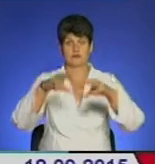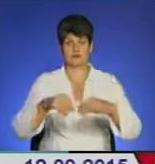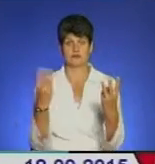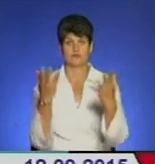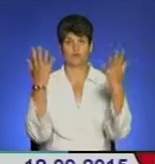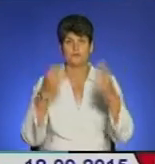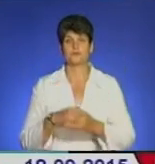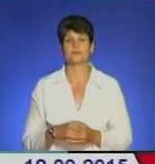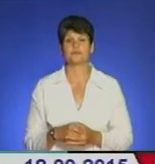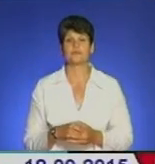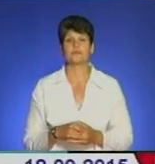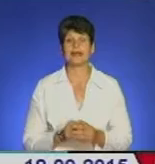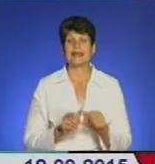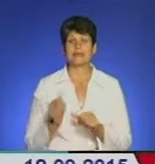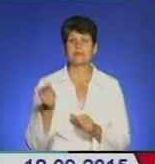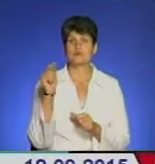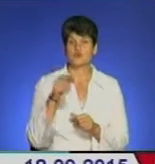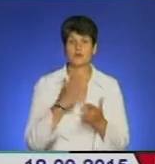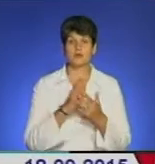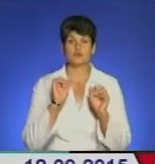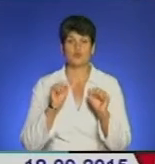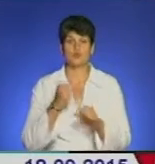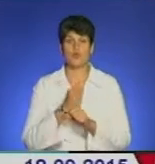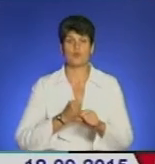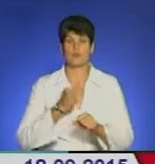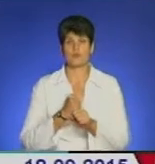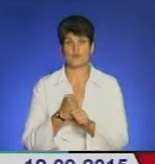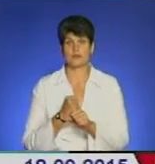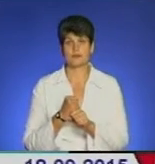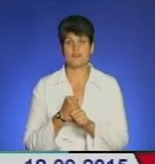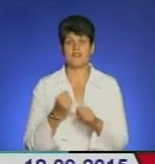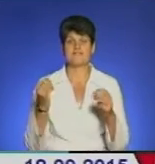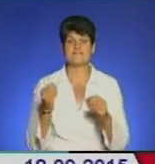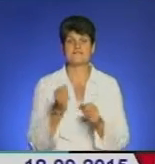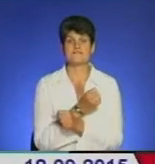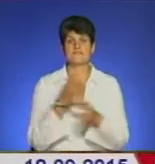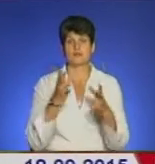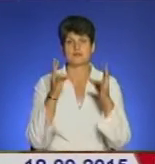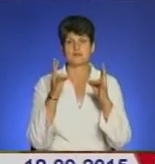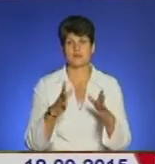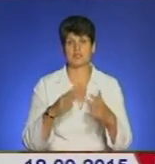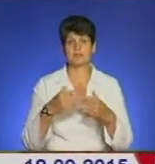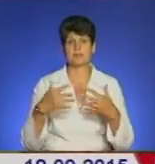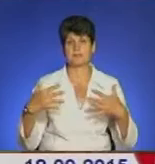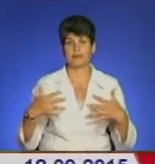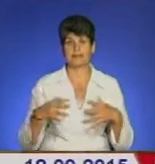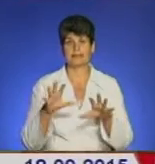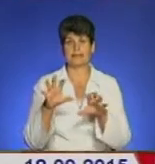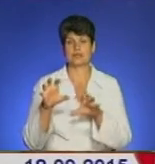відкрити вогнище. Крім цього, мають можливість попрацювати з вибухонебезпечними предметами. Кінологічна служба,